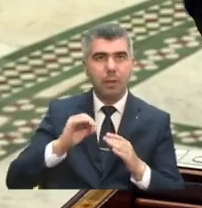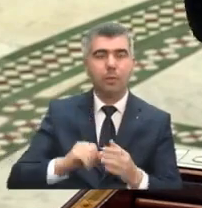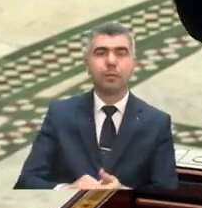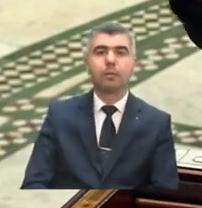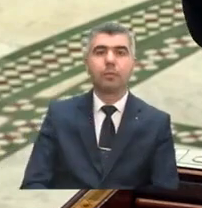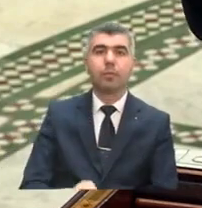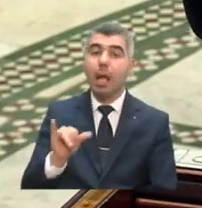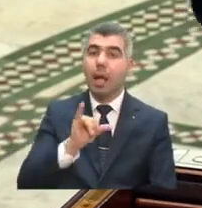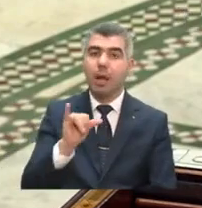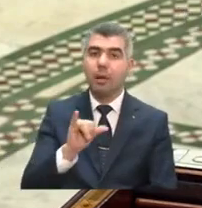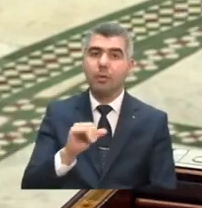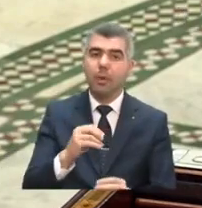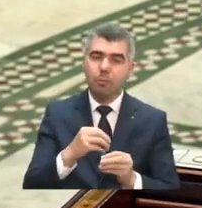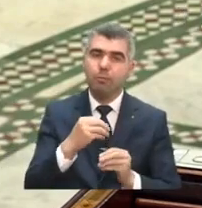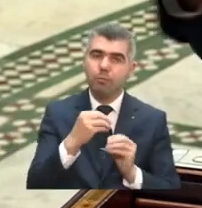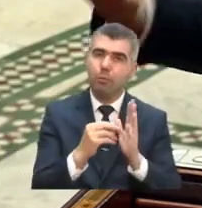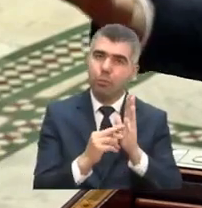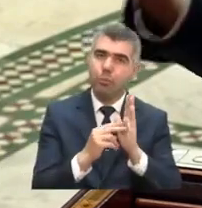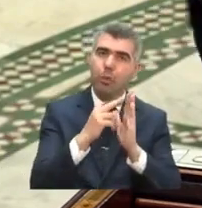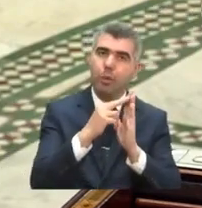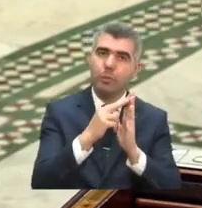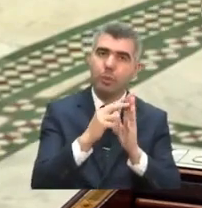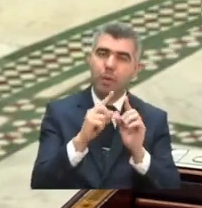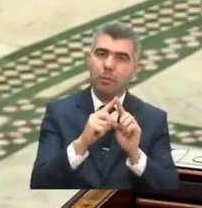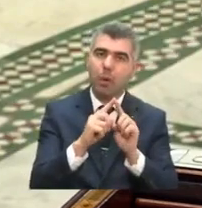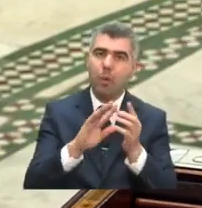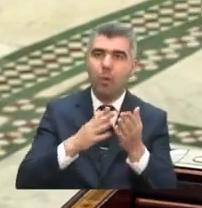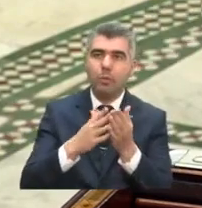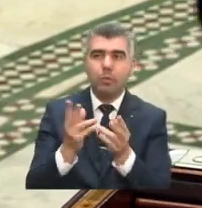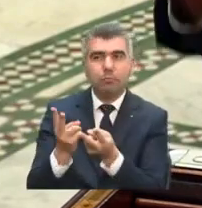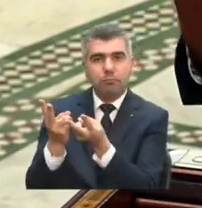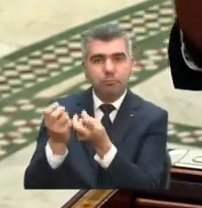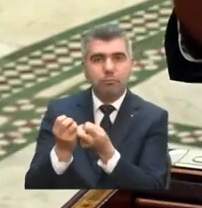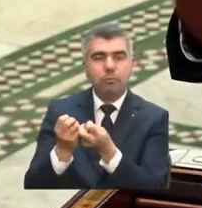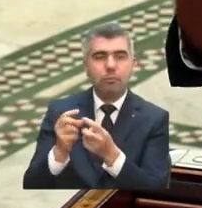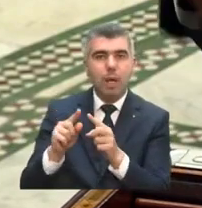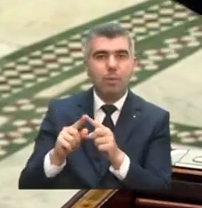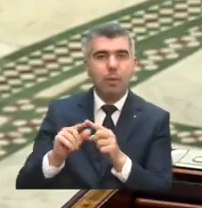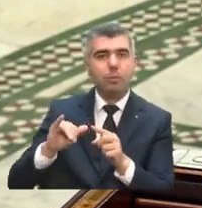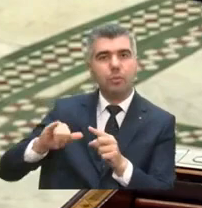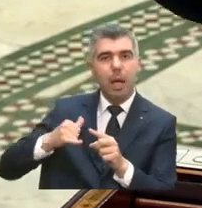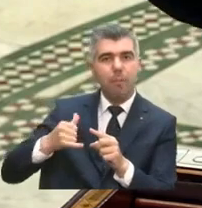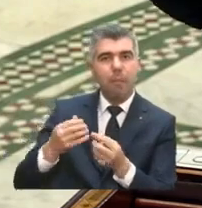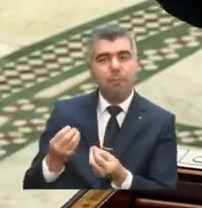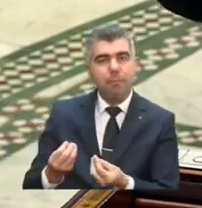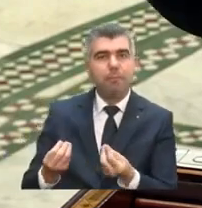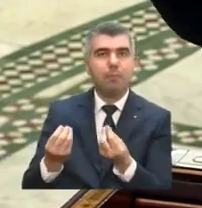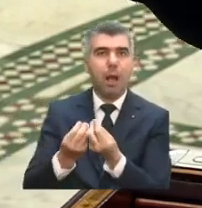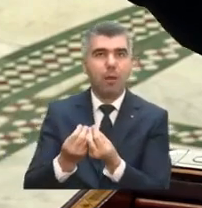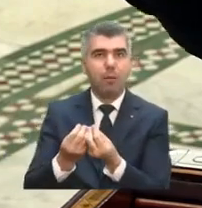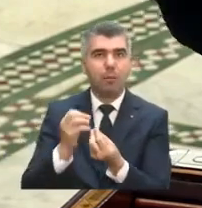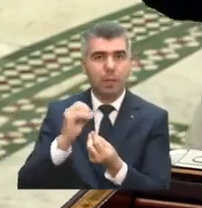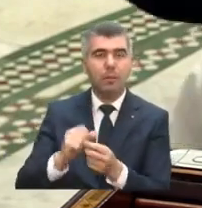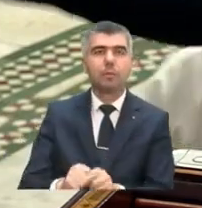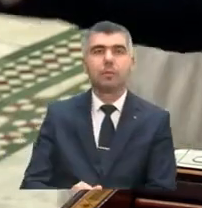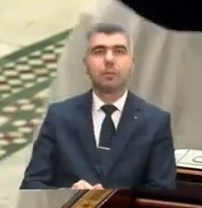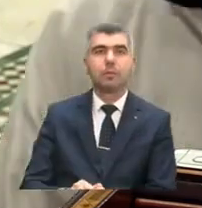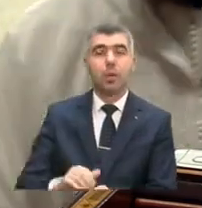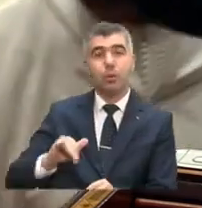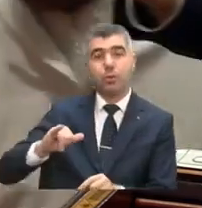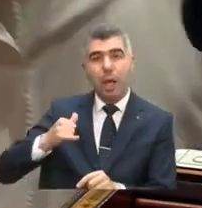علاش؟ باش نحاولوا بشويه بشويه، راني قلتها قبيله، نجروا دوك الشباب عندنا في المؤسسات، ولا الشباب ما